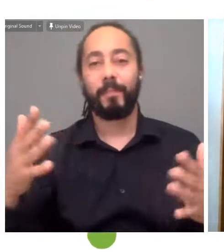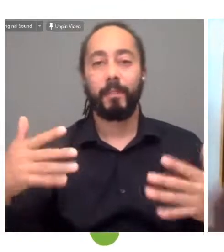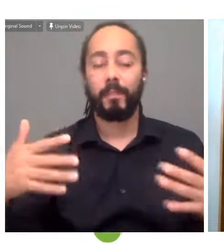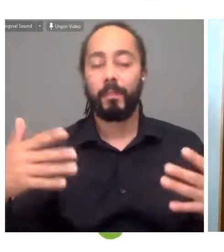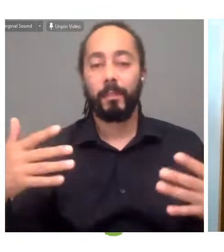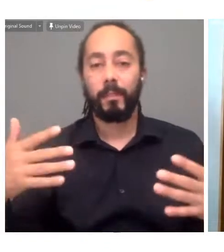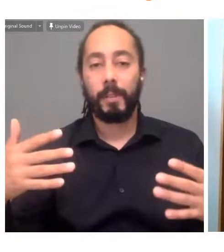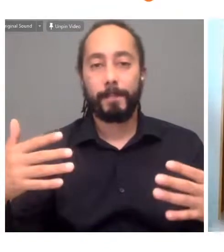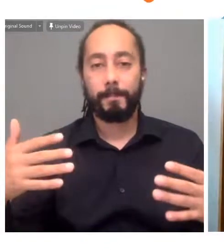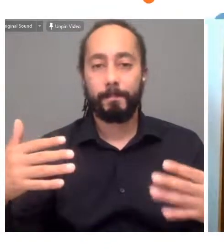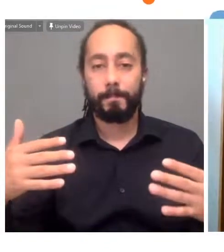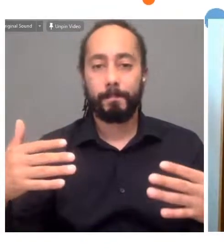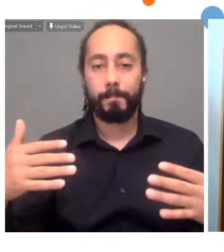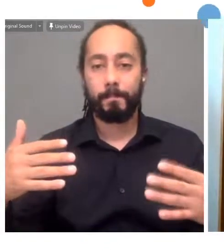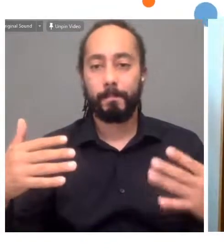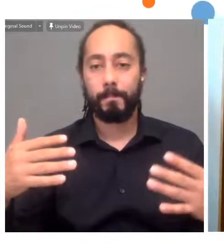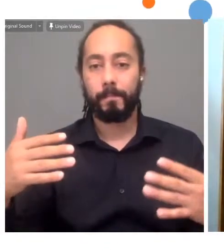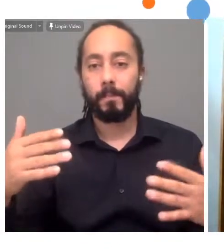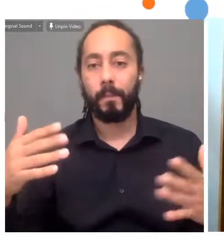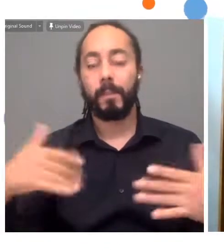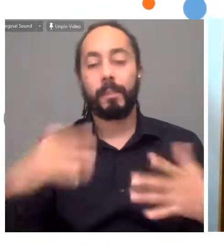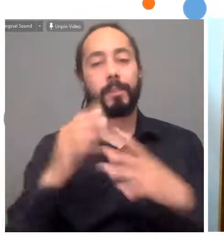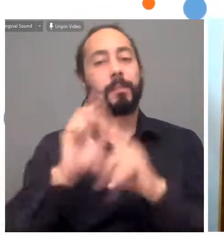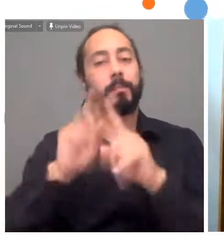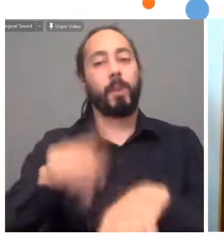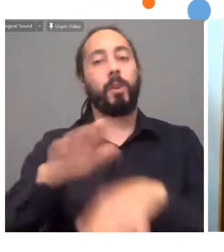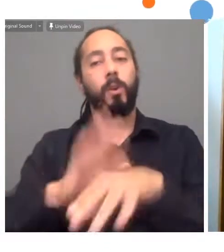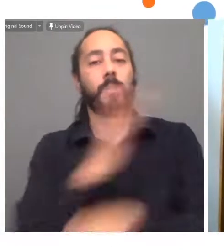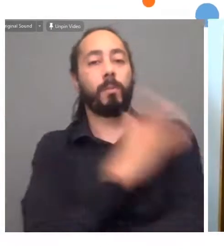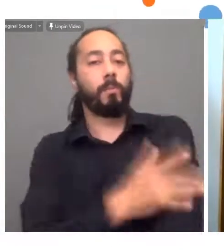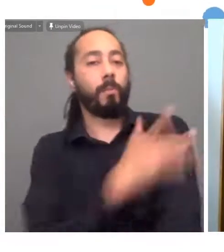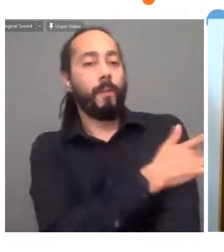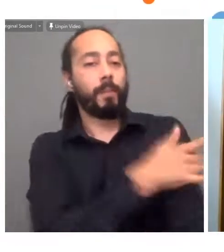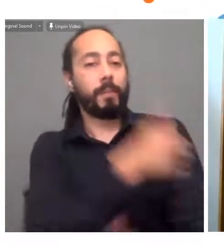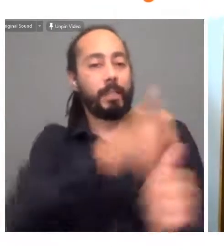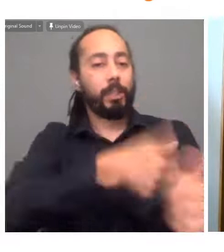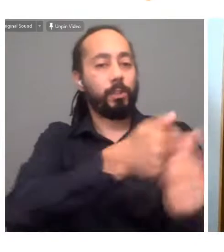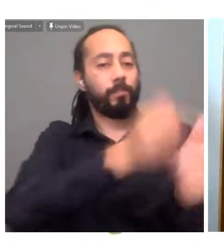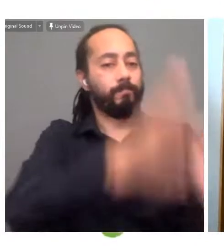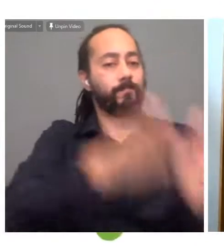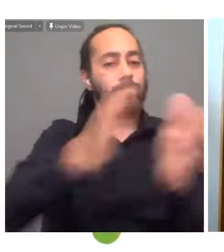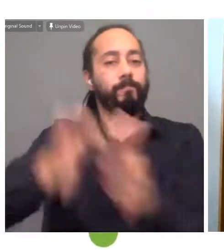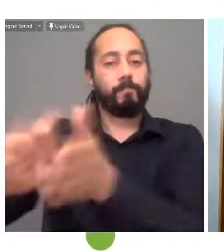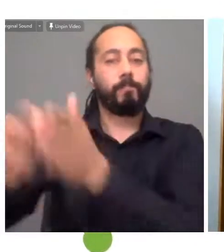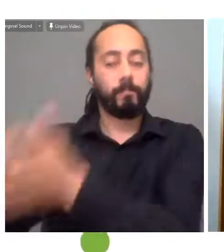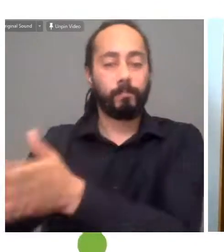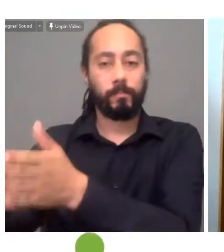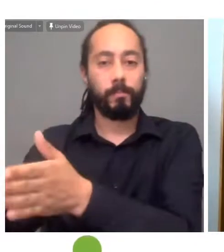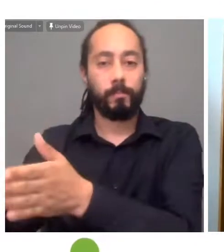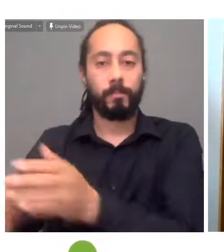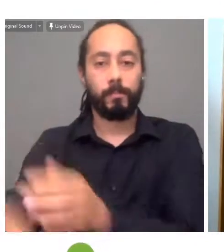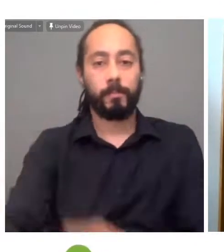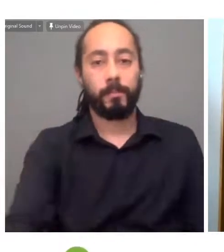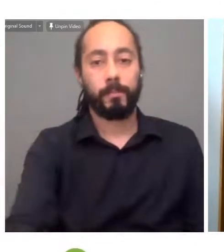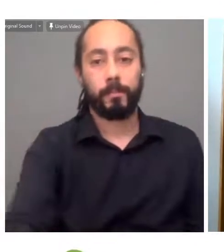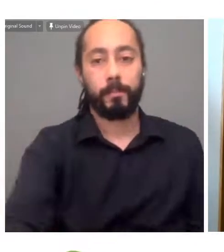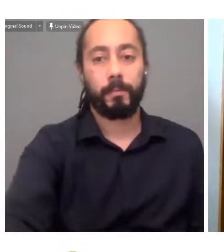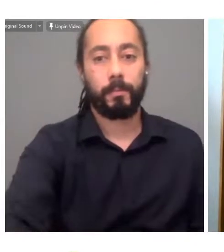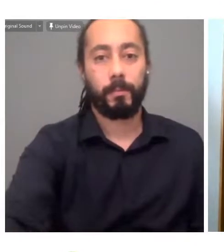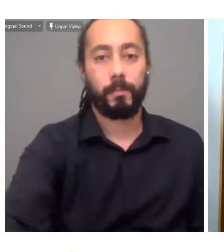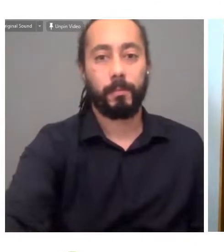on le fait, puis est-ce qu'il faut faire des négociations avec les provinces. Mais notre objectif, c'est